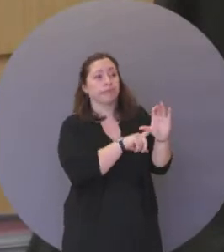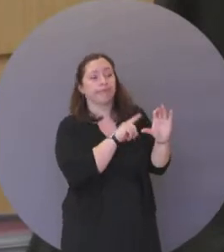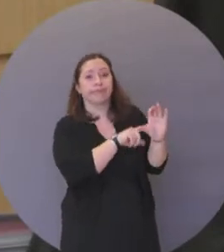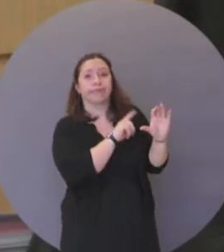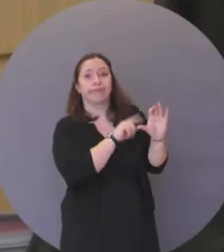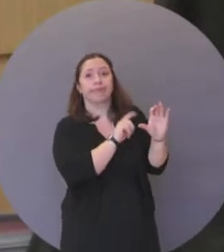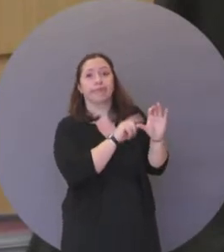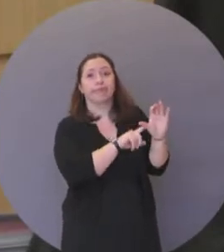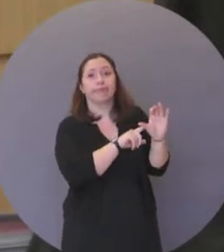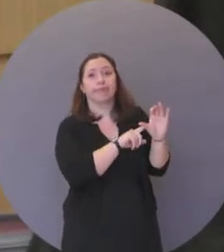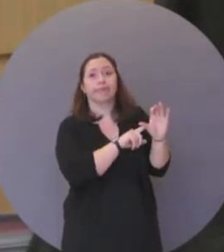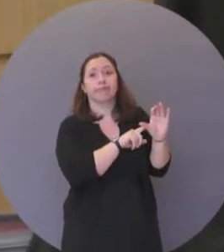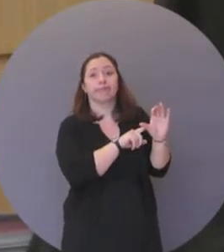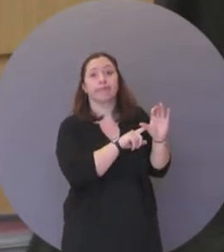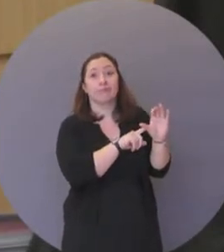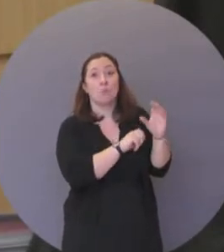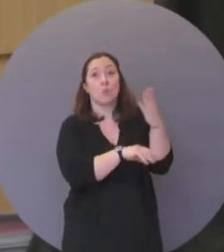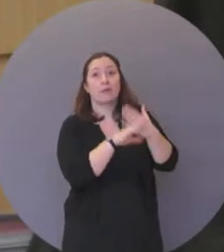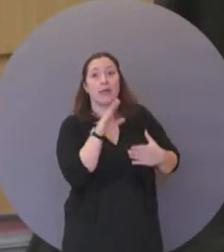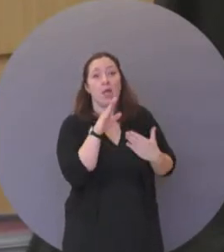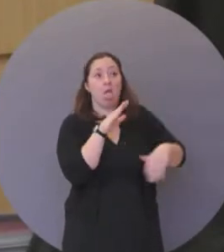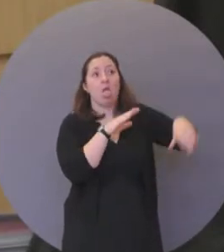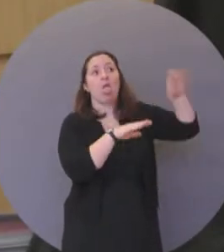légèrement plus de la moitié